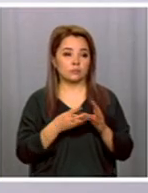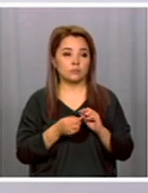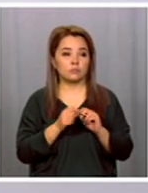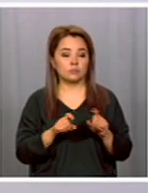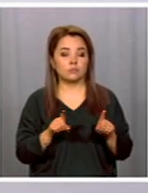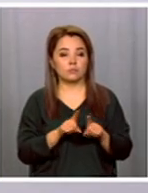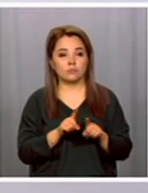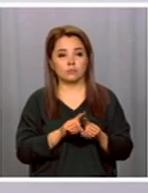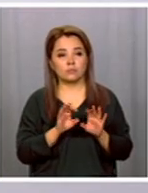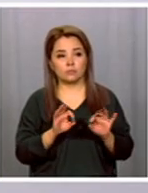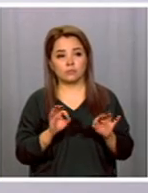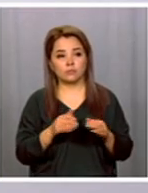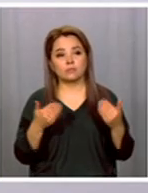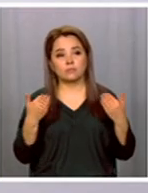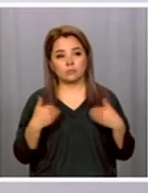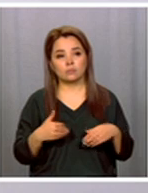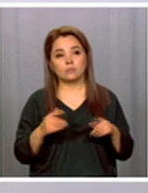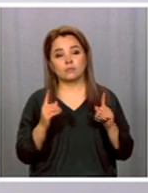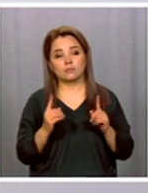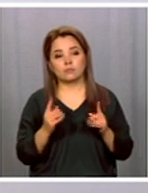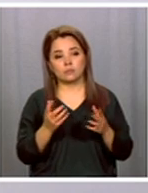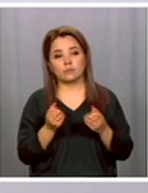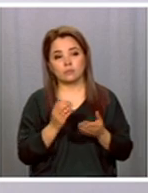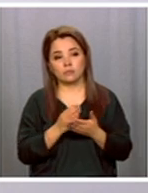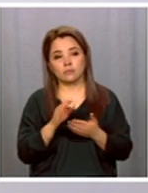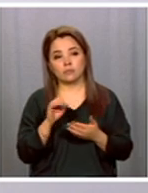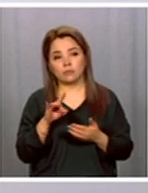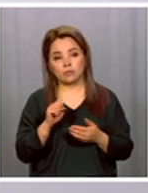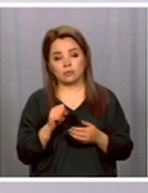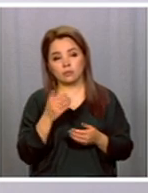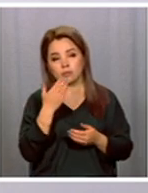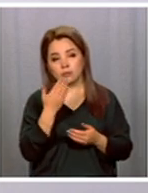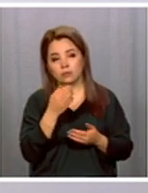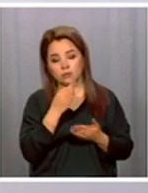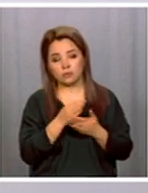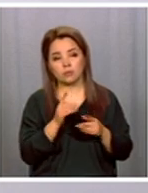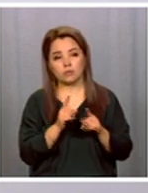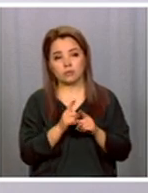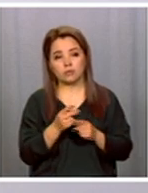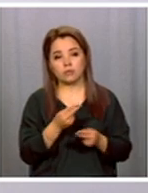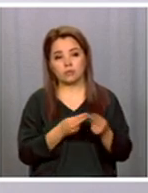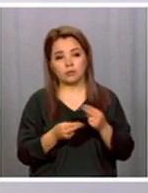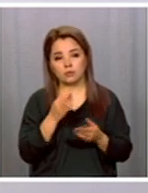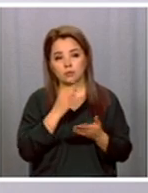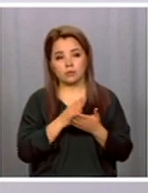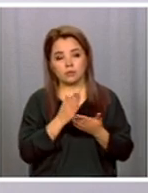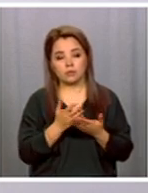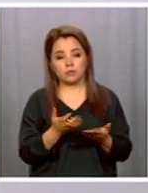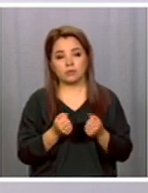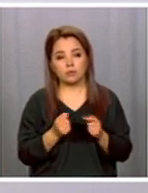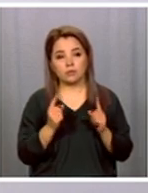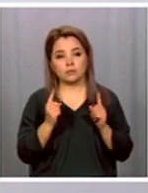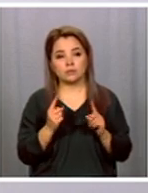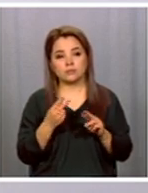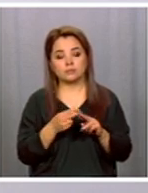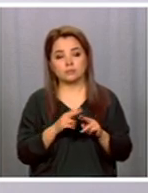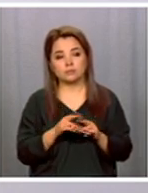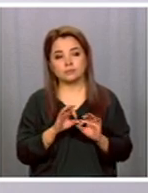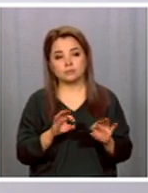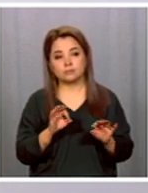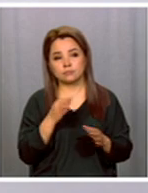қорытындысақ. Дененің кескінін алу үшін сфералық айнада сәуленің жолын салдық, және алынған кескінді